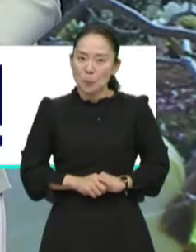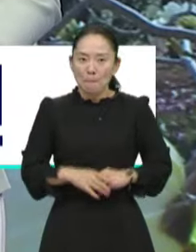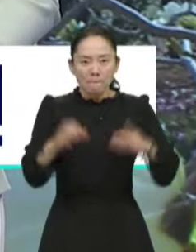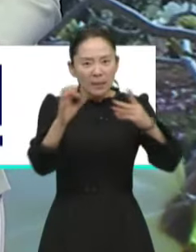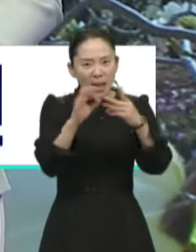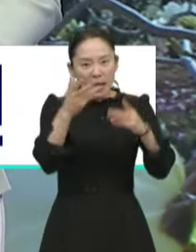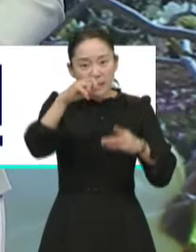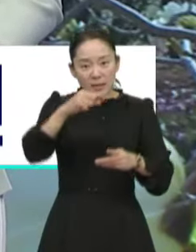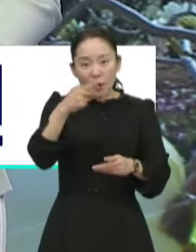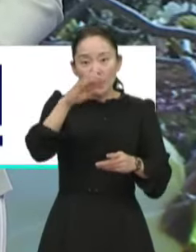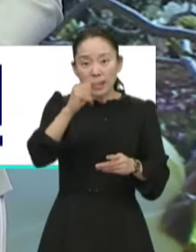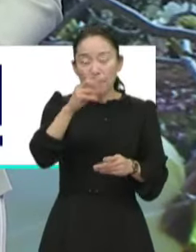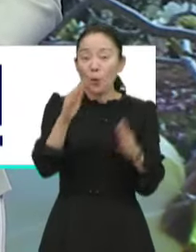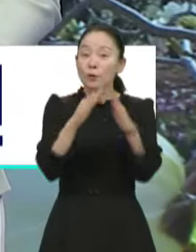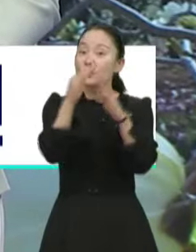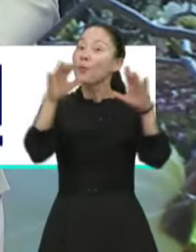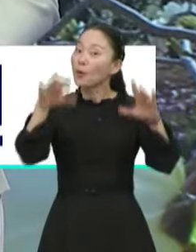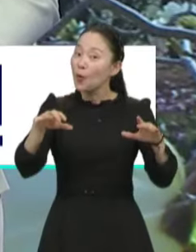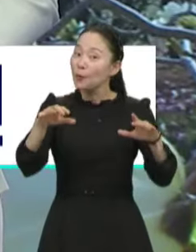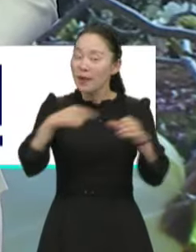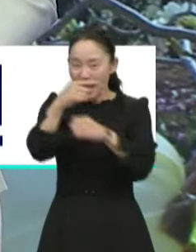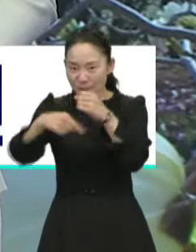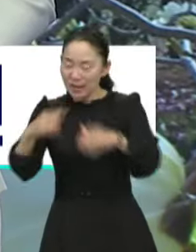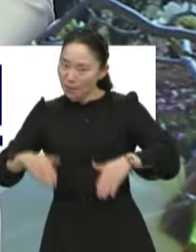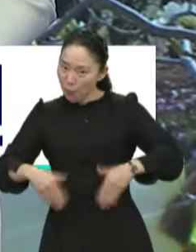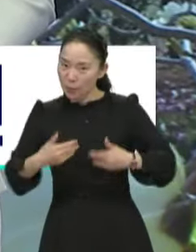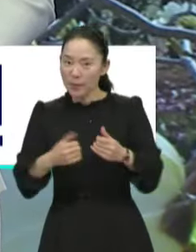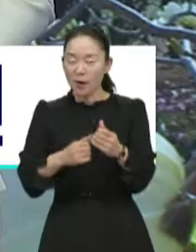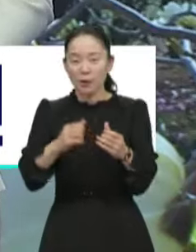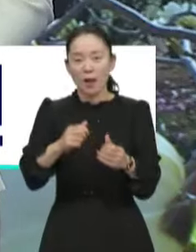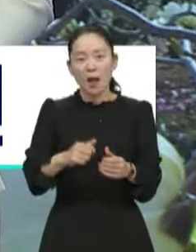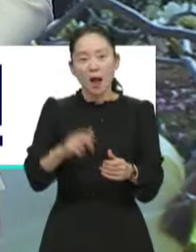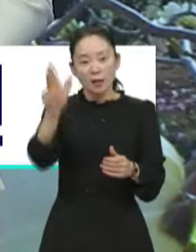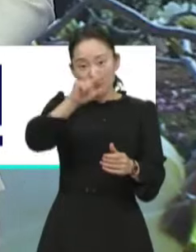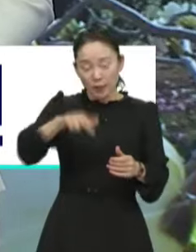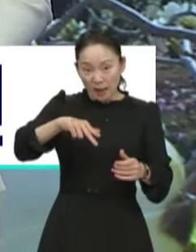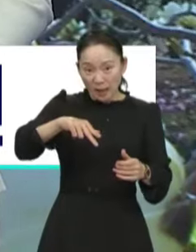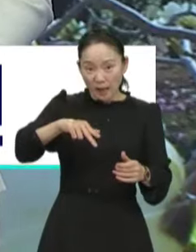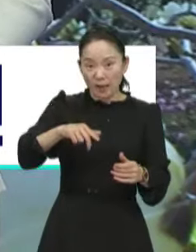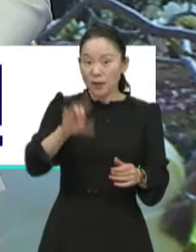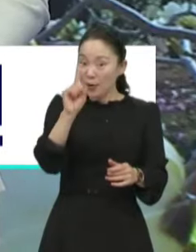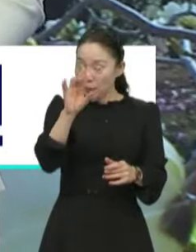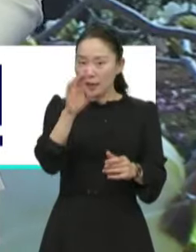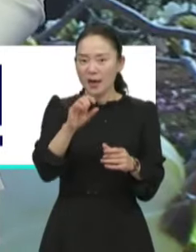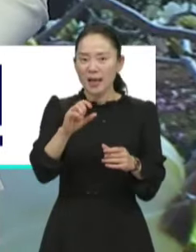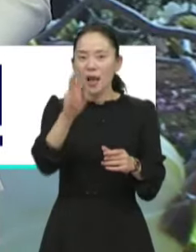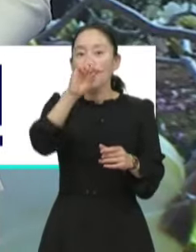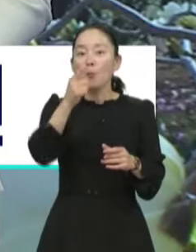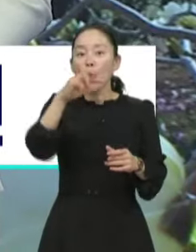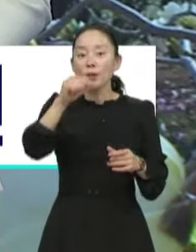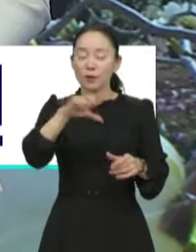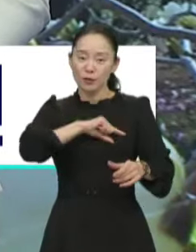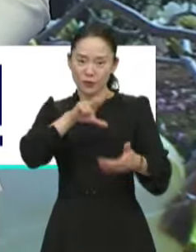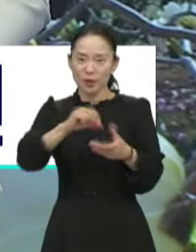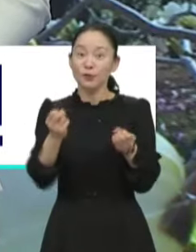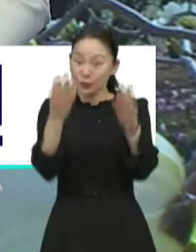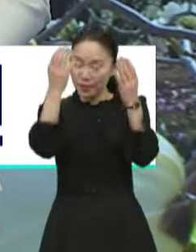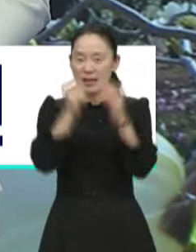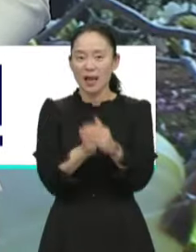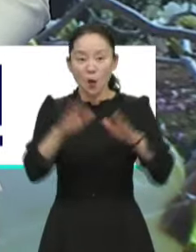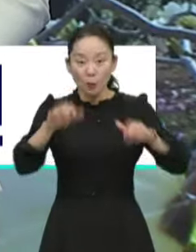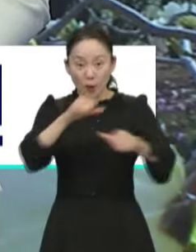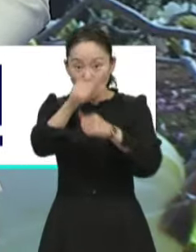태안 천리포 수목원은 해마다 봄이면 국내에서 유일하게 목련을 주제로 축제를 여는데요. 올해는 50년 동안